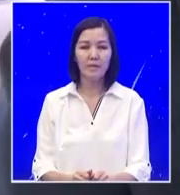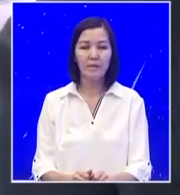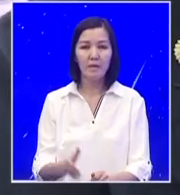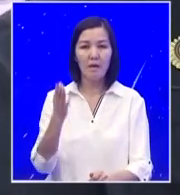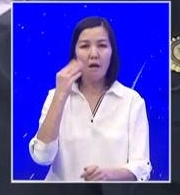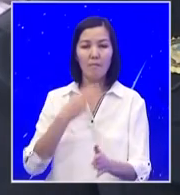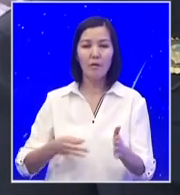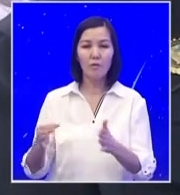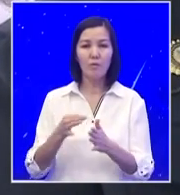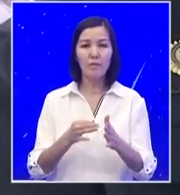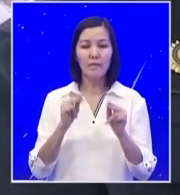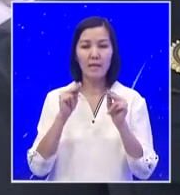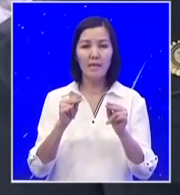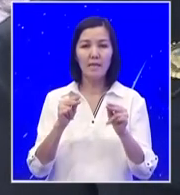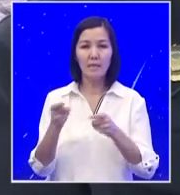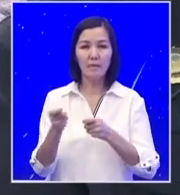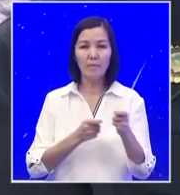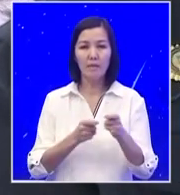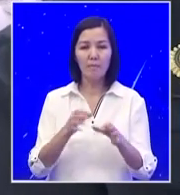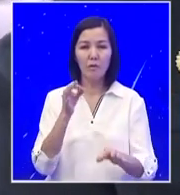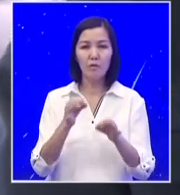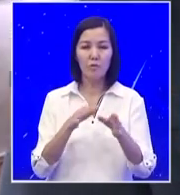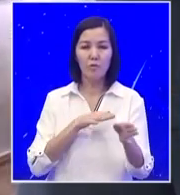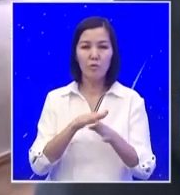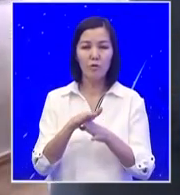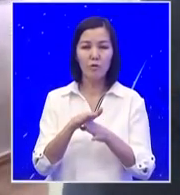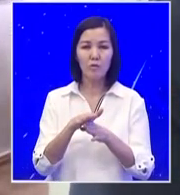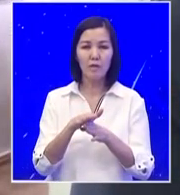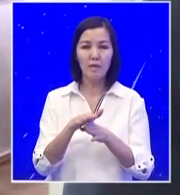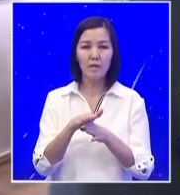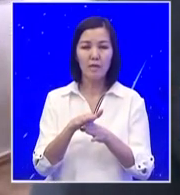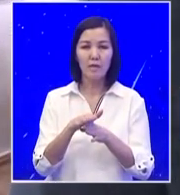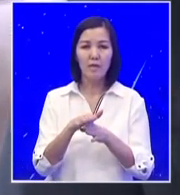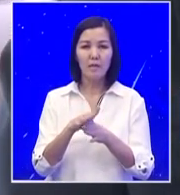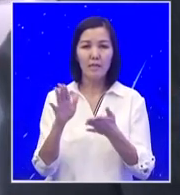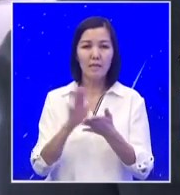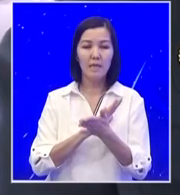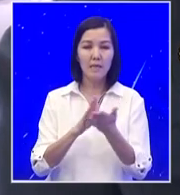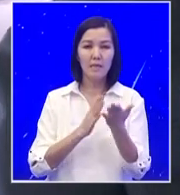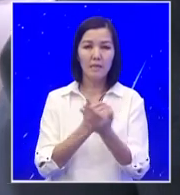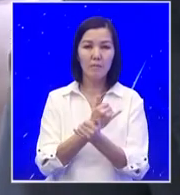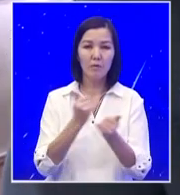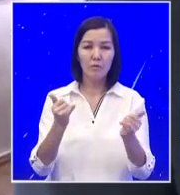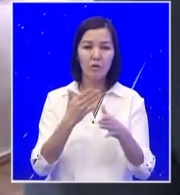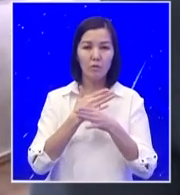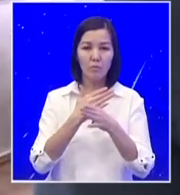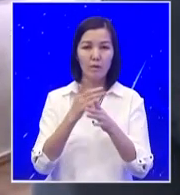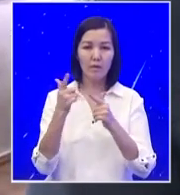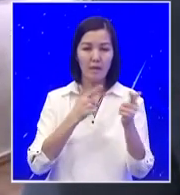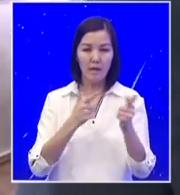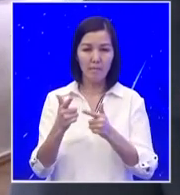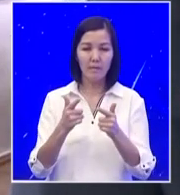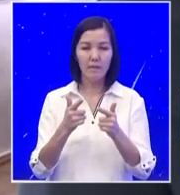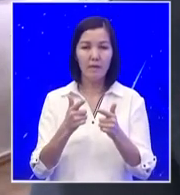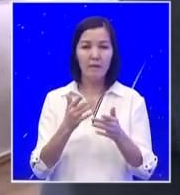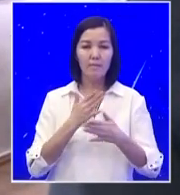Алматы облысы әділет департаменті және сот орындаушылар тарапынан ақсыз көмек көрсету әрқашанда біз дайынбыз.